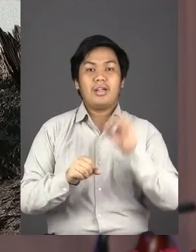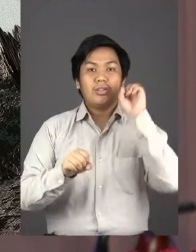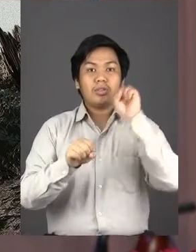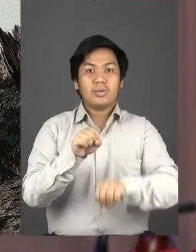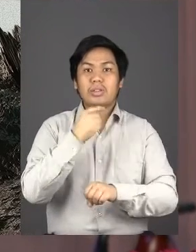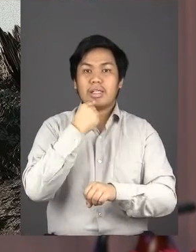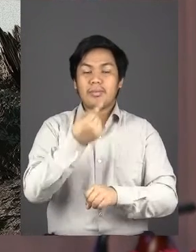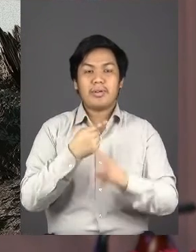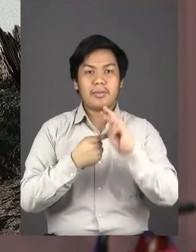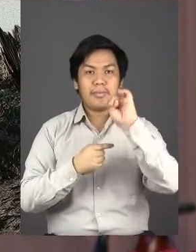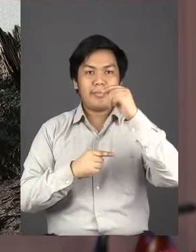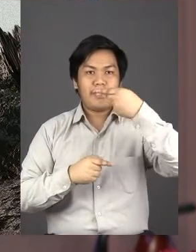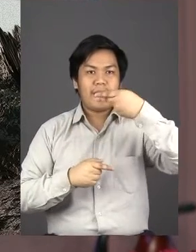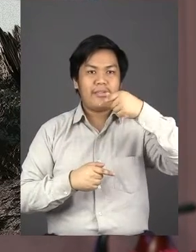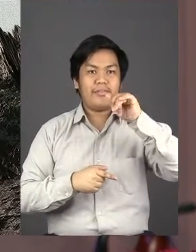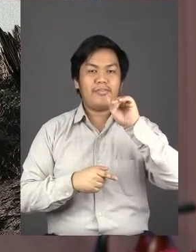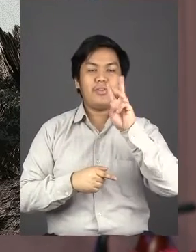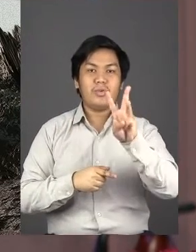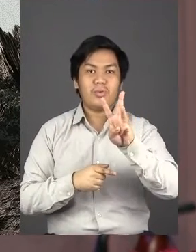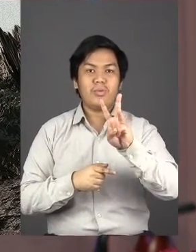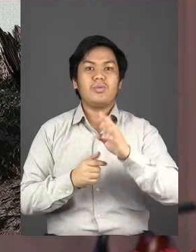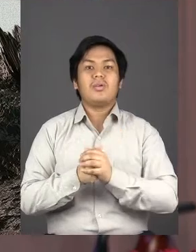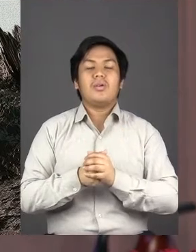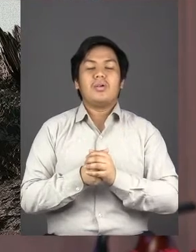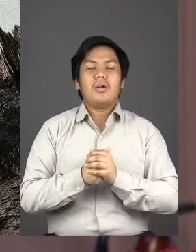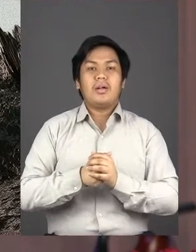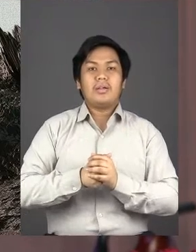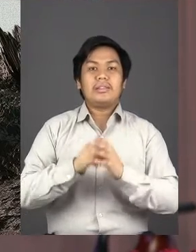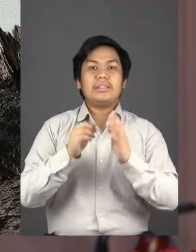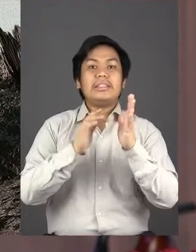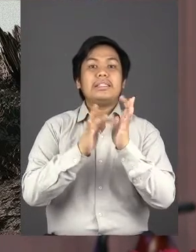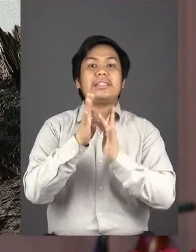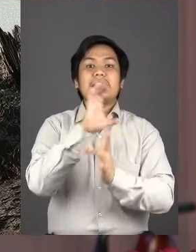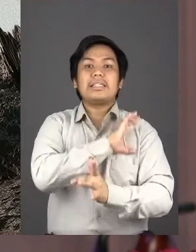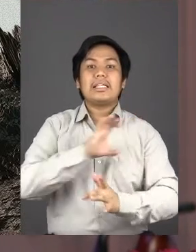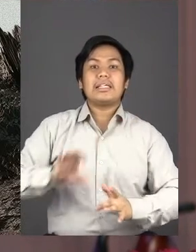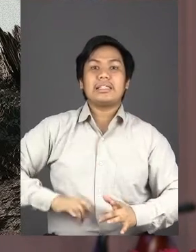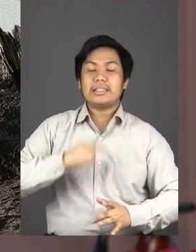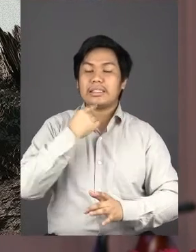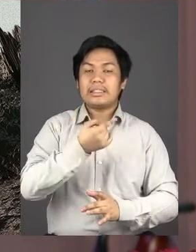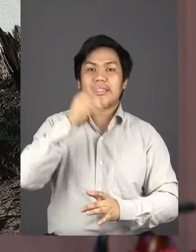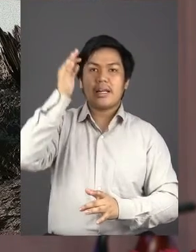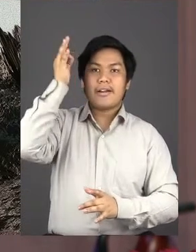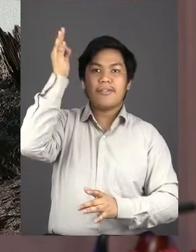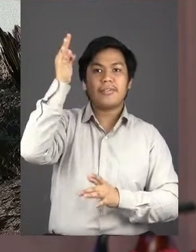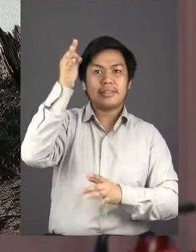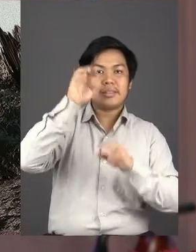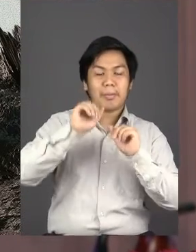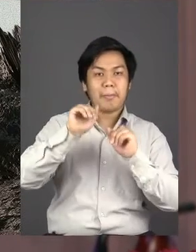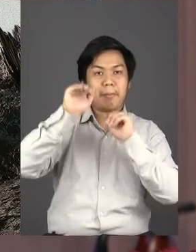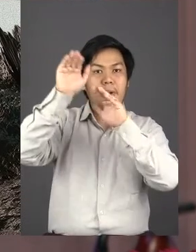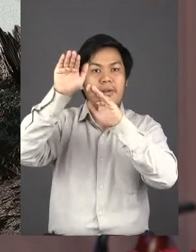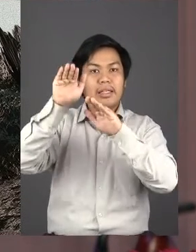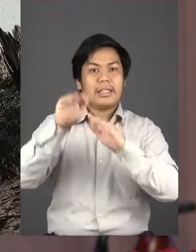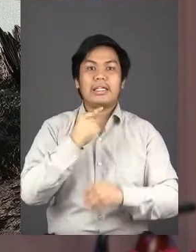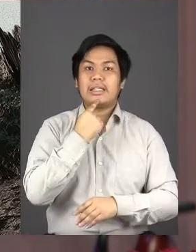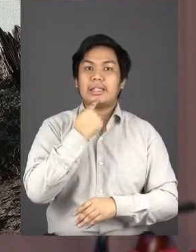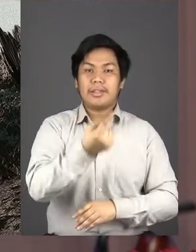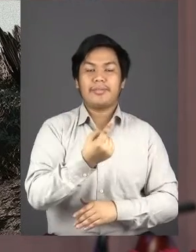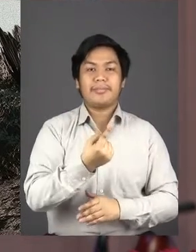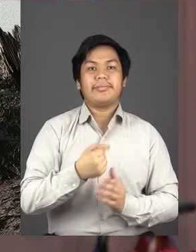Matthew 5:14-16, sabi ni Kristo Jesus sa Sermon on the Mount, ang sabi niya ay